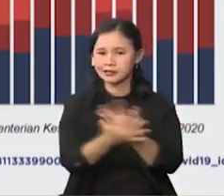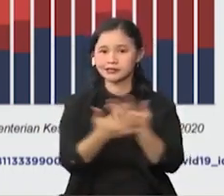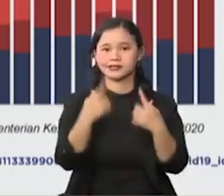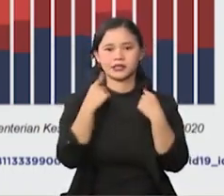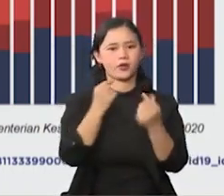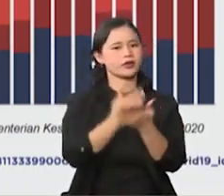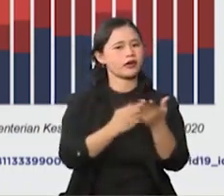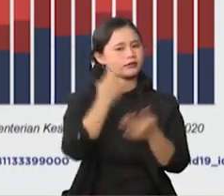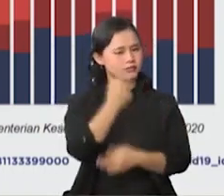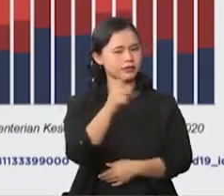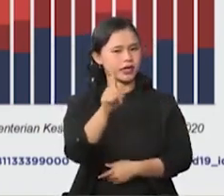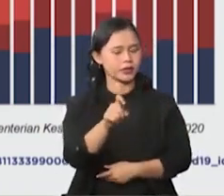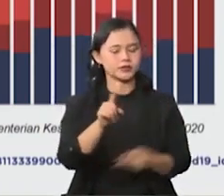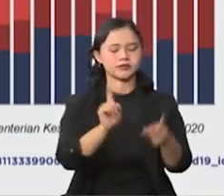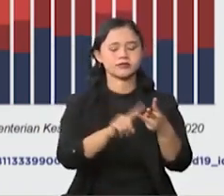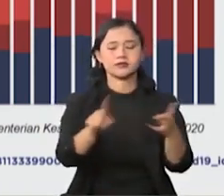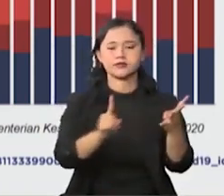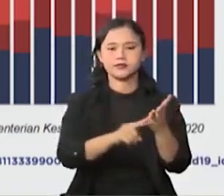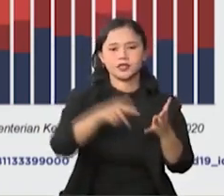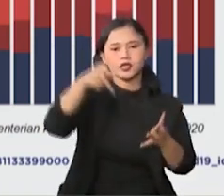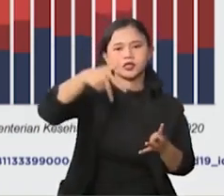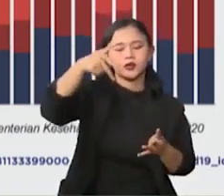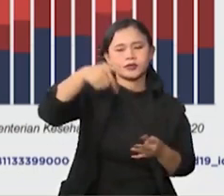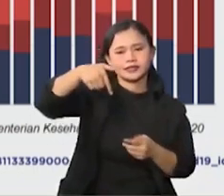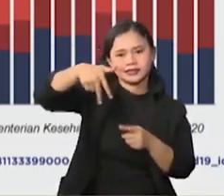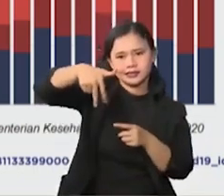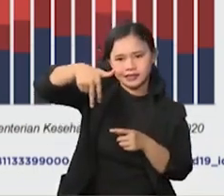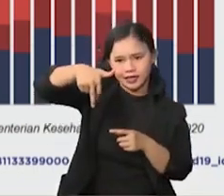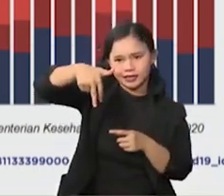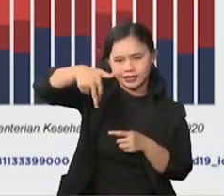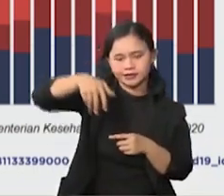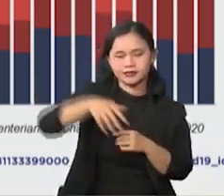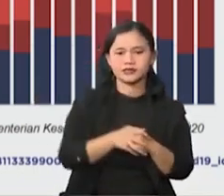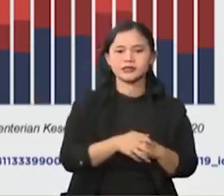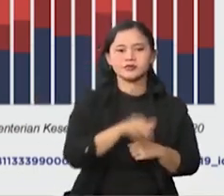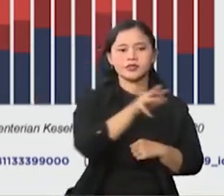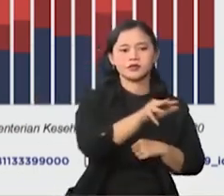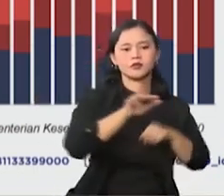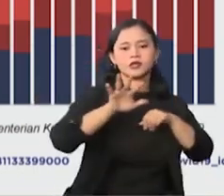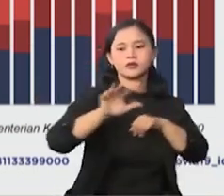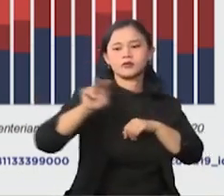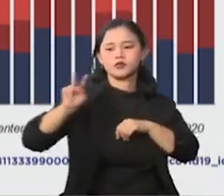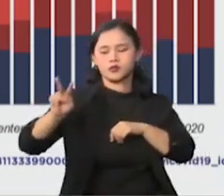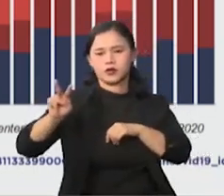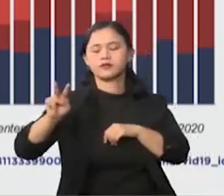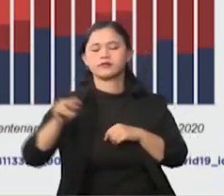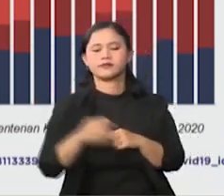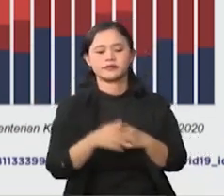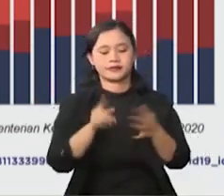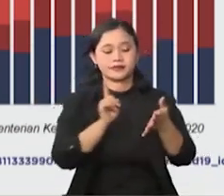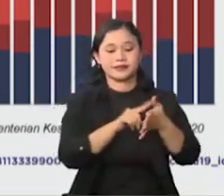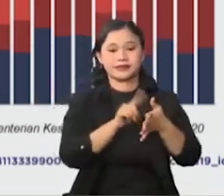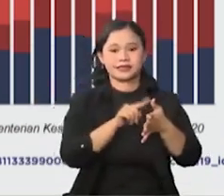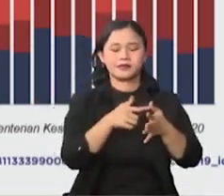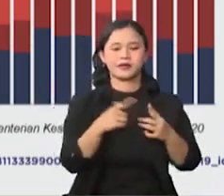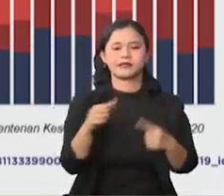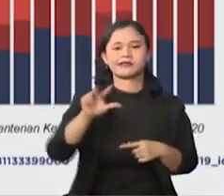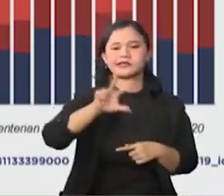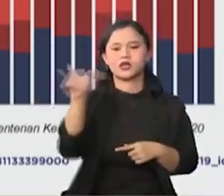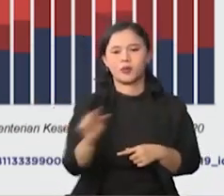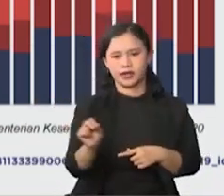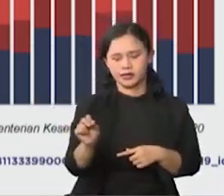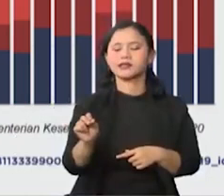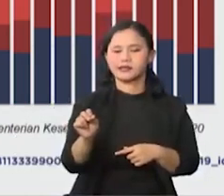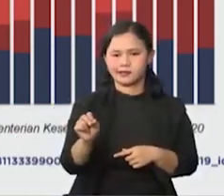Tengah yang keempat adalah Sulawesi Selatan dengan jumlah 9552 dan yang kelima adalah Jawa Barat